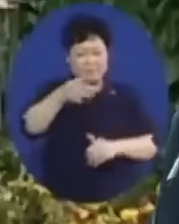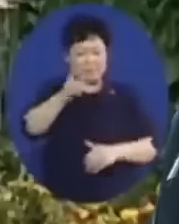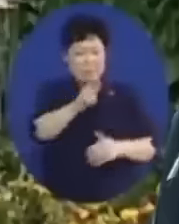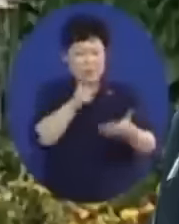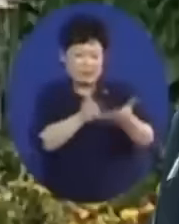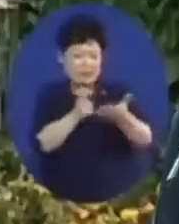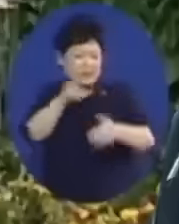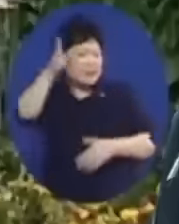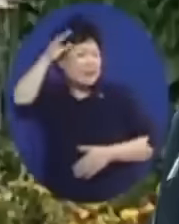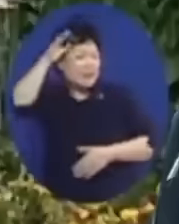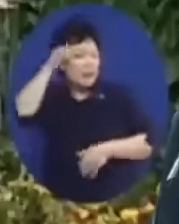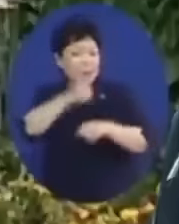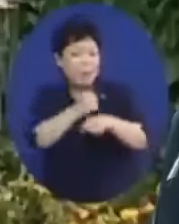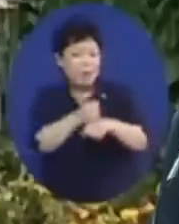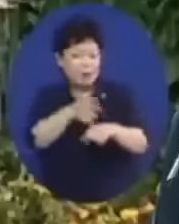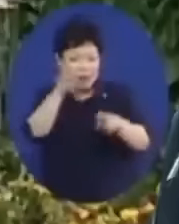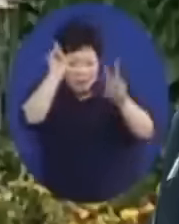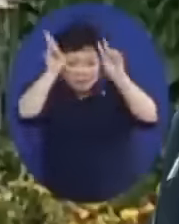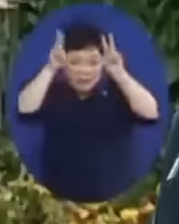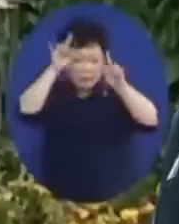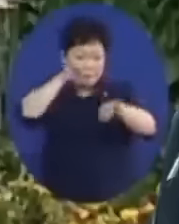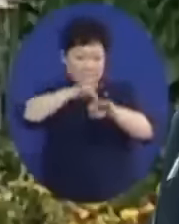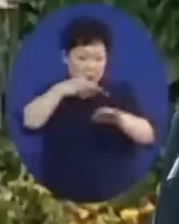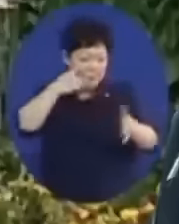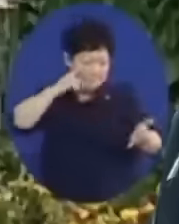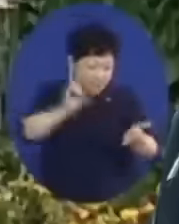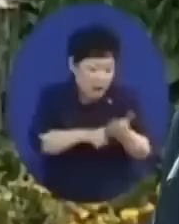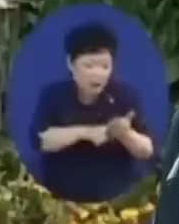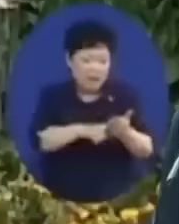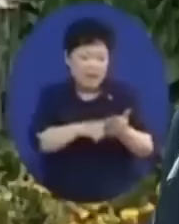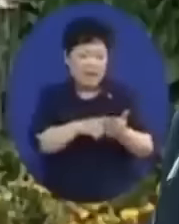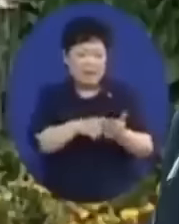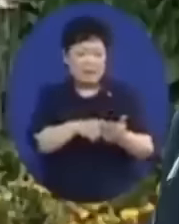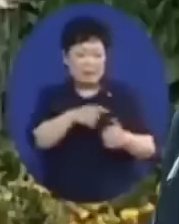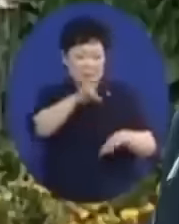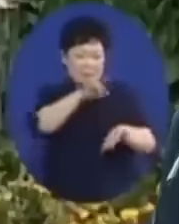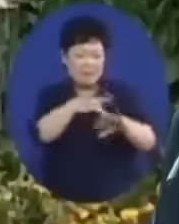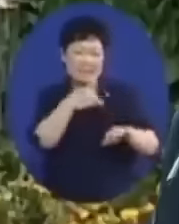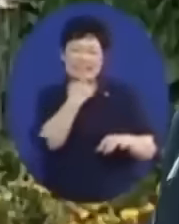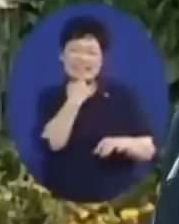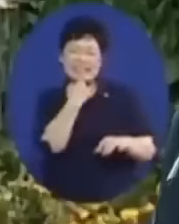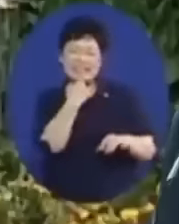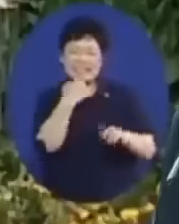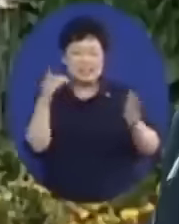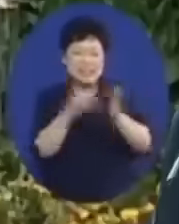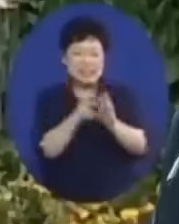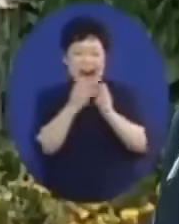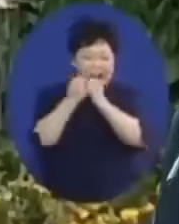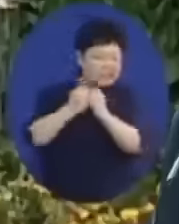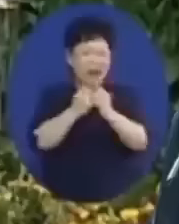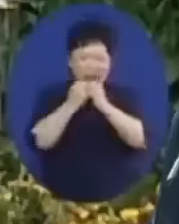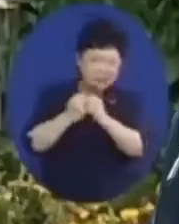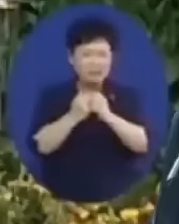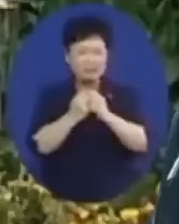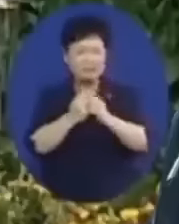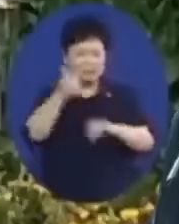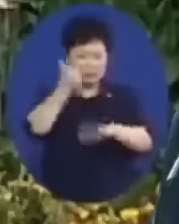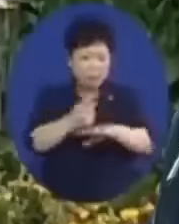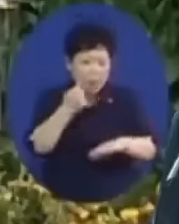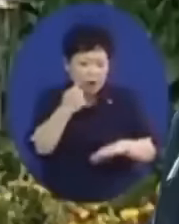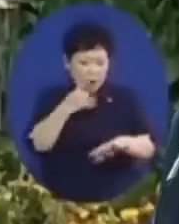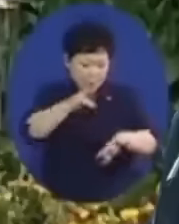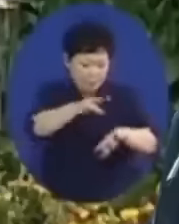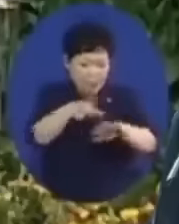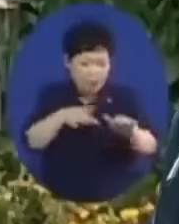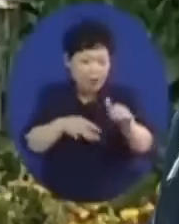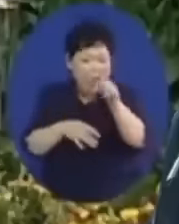사슴뼈를 발견하고 뼈가 하얗게 드러날 때까지 물어 뜯는 것을 보았습니다. 그리고 그 맛을 음미하고 핥아먹는 장면을 보다가